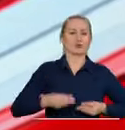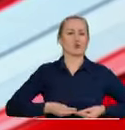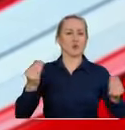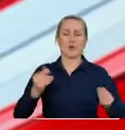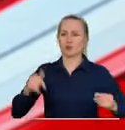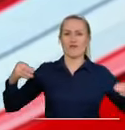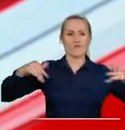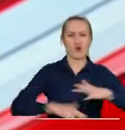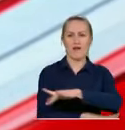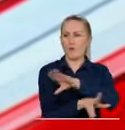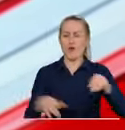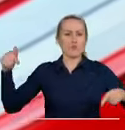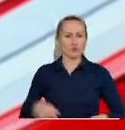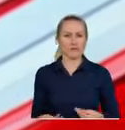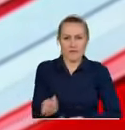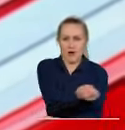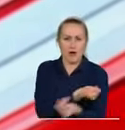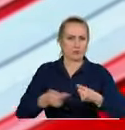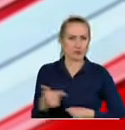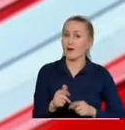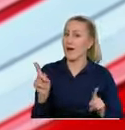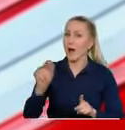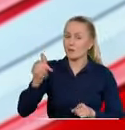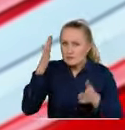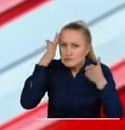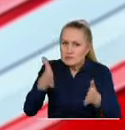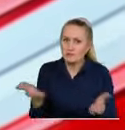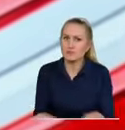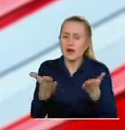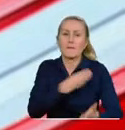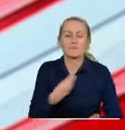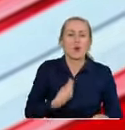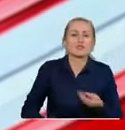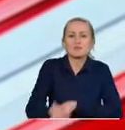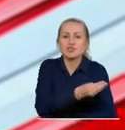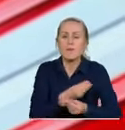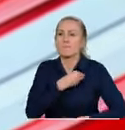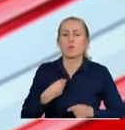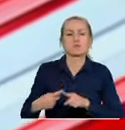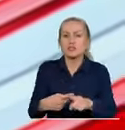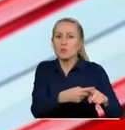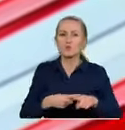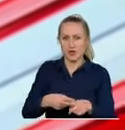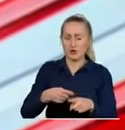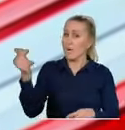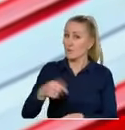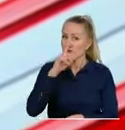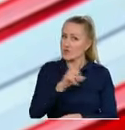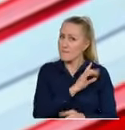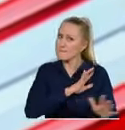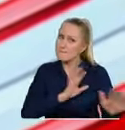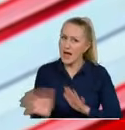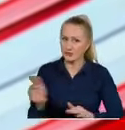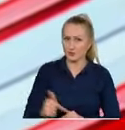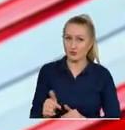przepływać. Trzeba stawiać na polską przedsiębiorczość, trzeba stawiać na polską spółdzielczość. Trzeba dbać o to, żeby